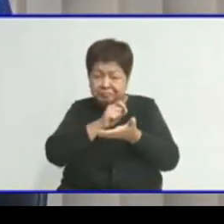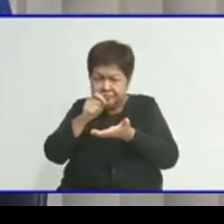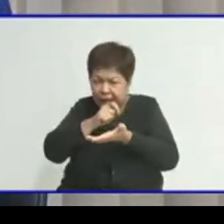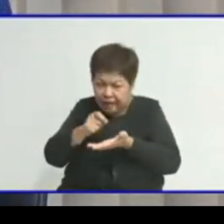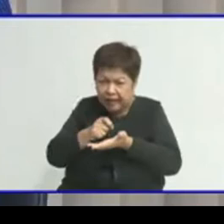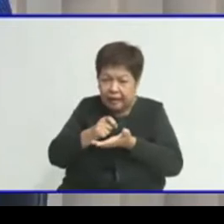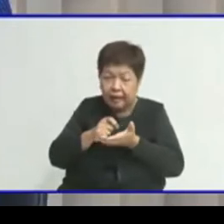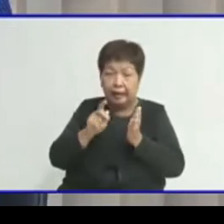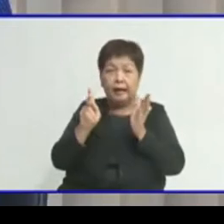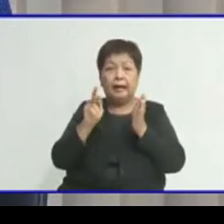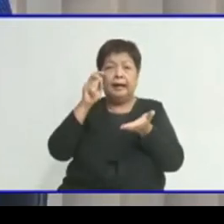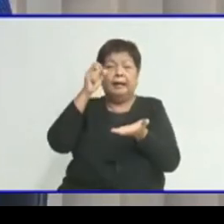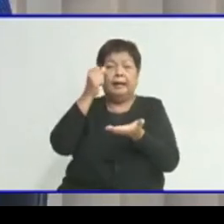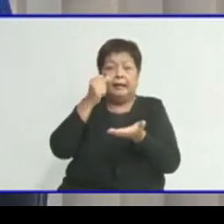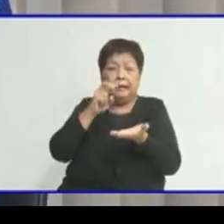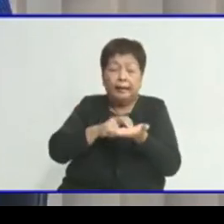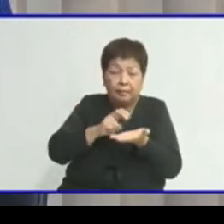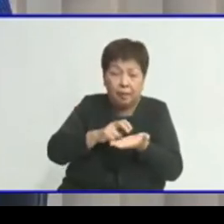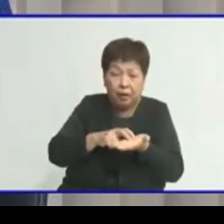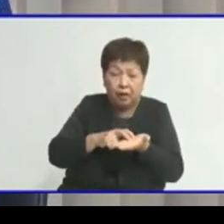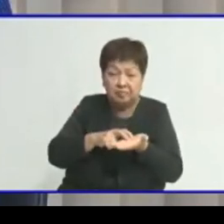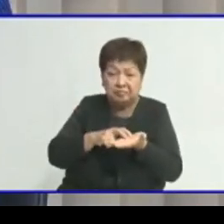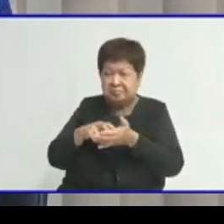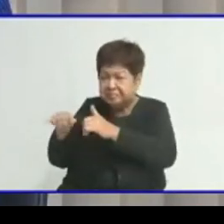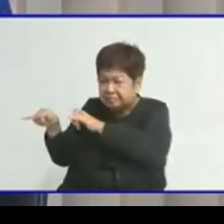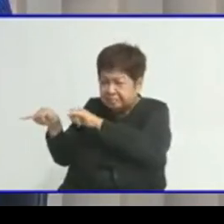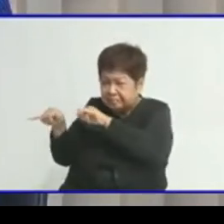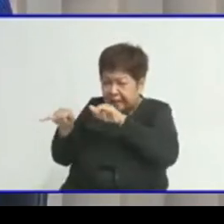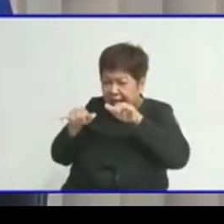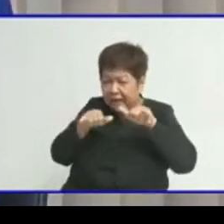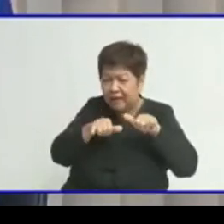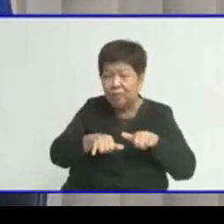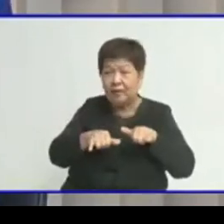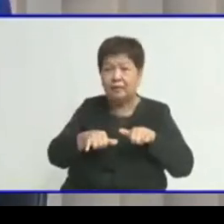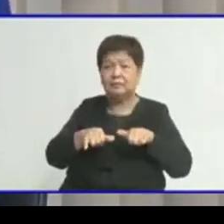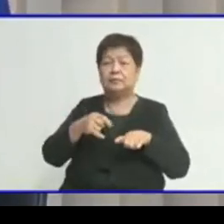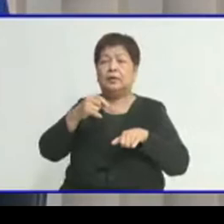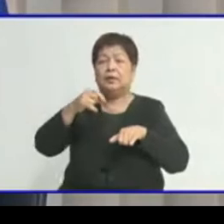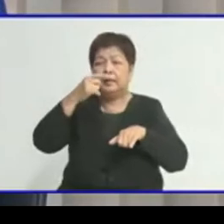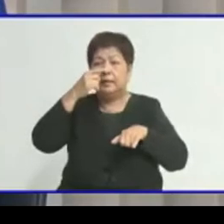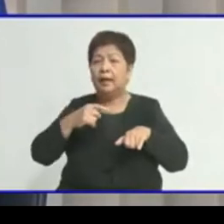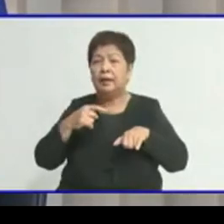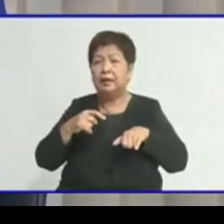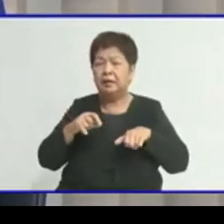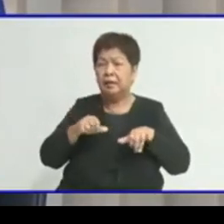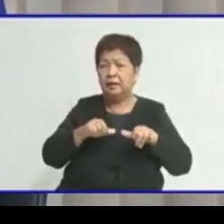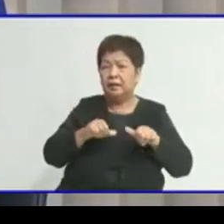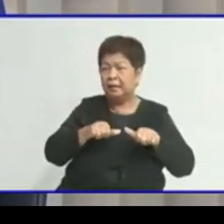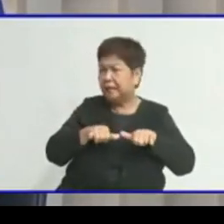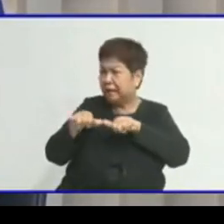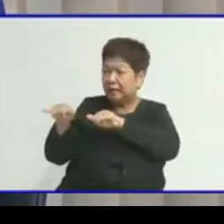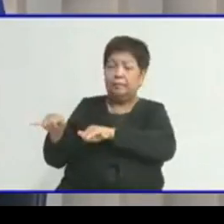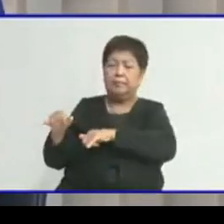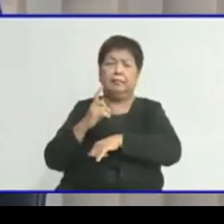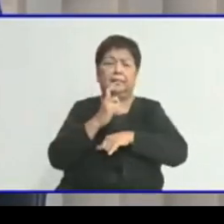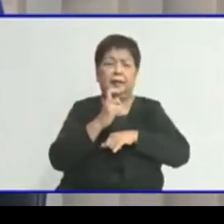วที่เข้ามาในราชอาณาจักรและไม่สามารถเดินทางกลับประเทศอันเป็นมาตุภูมิได้นะคะ